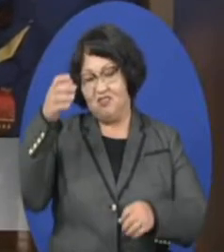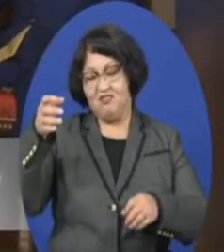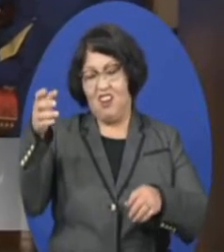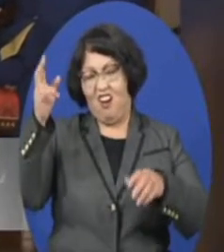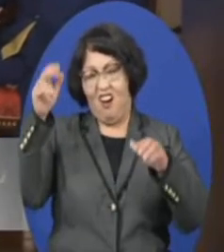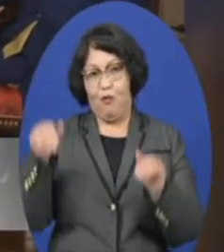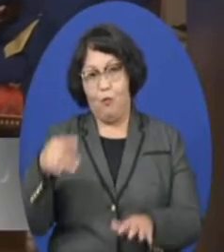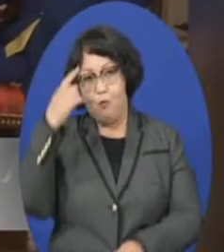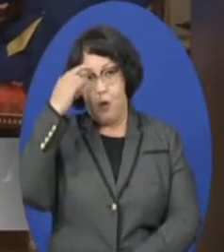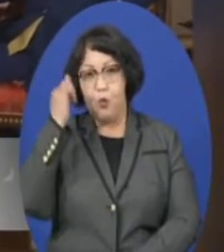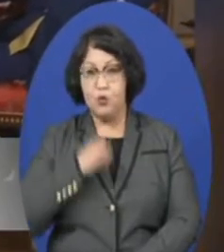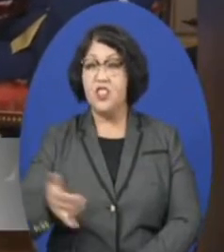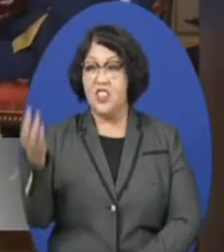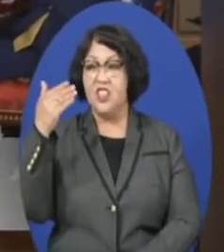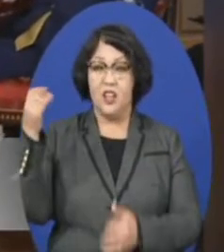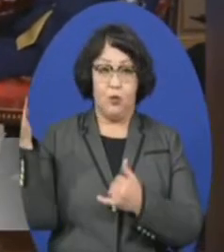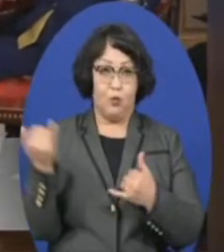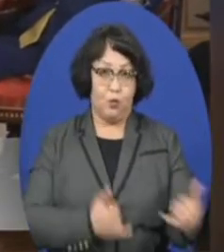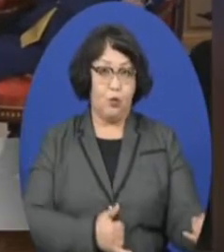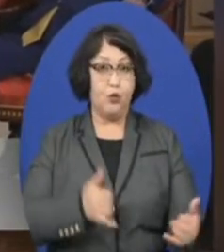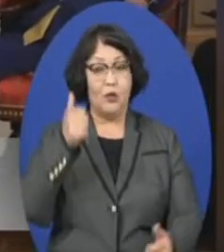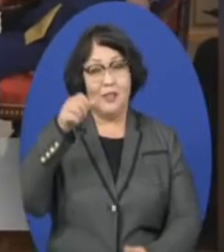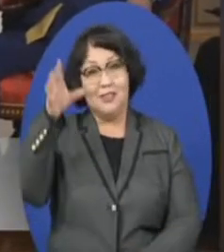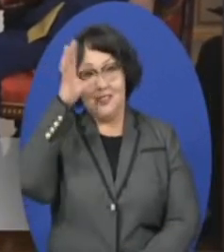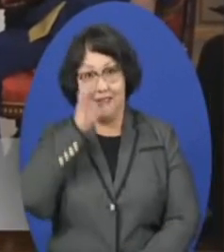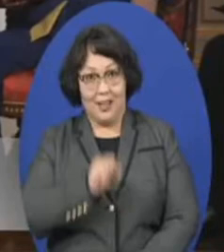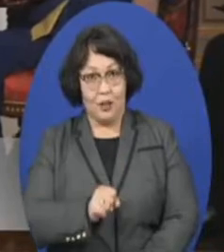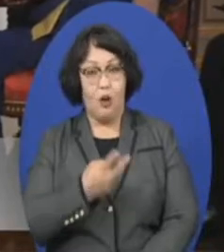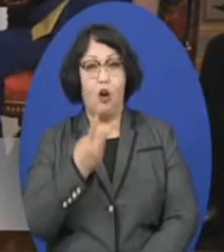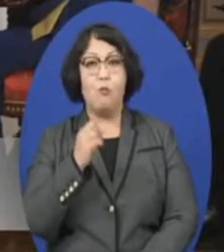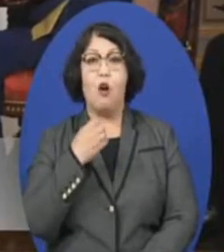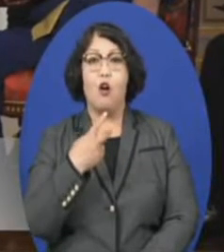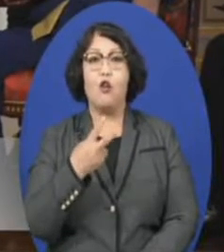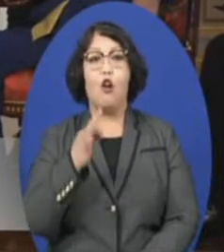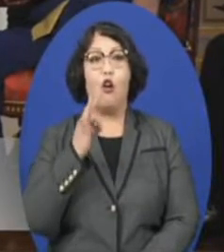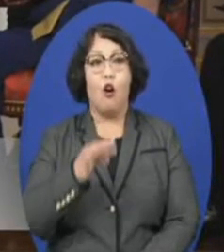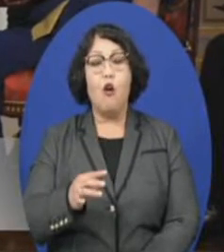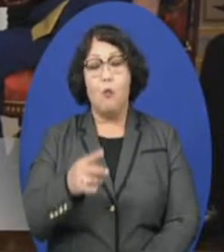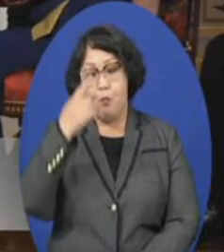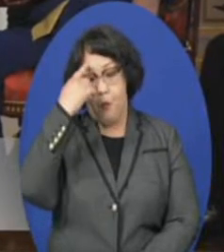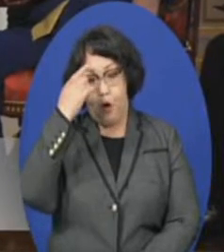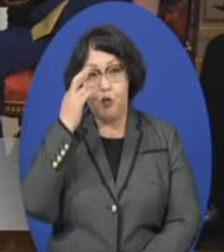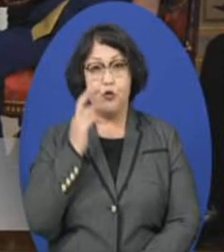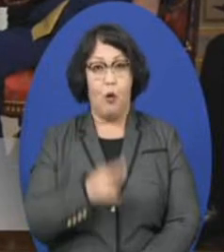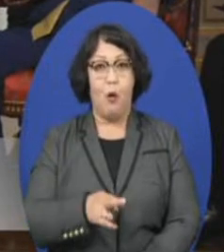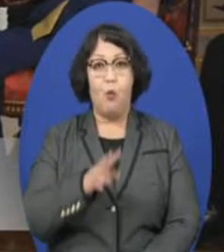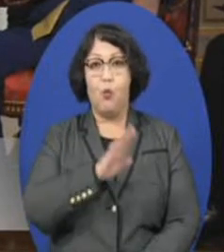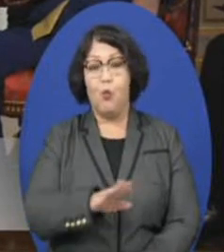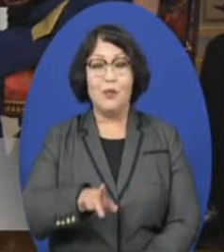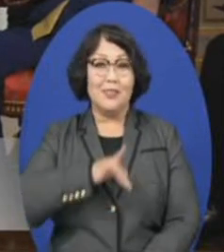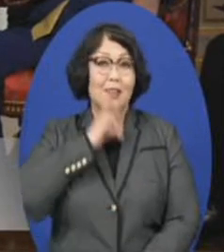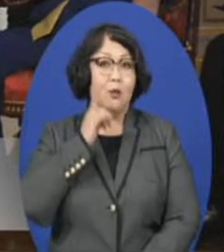Нарухито Монгол улсад байлжлахыг урьсан бол ерөнхий сайд Ёшихидэ Суга 2022 оны Монгол Японы